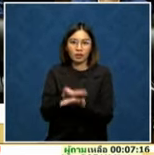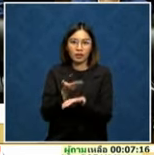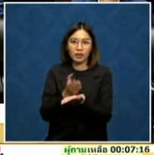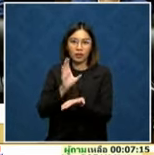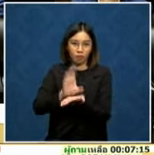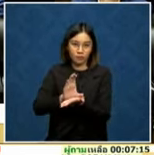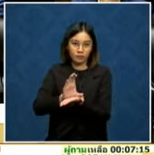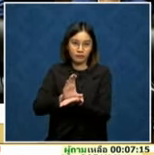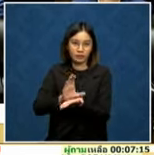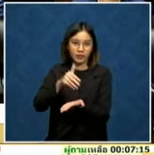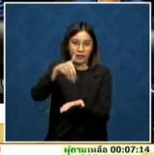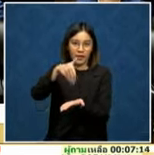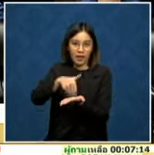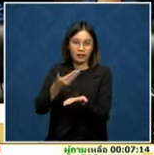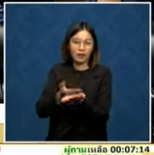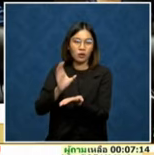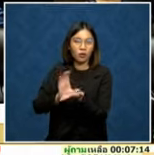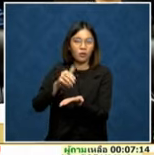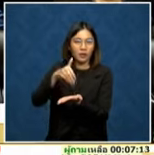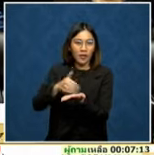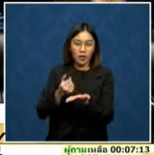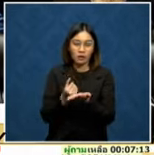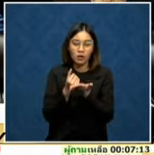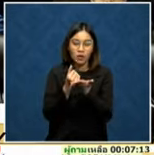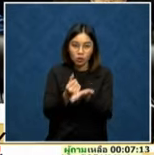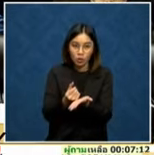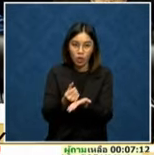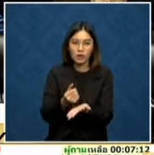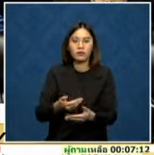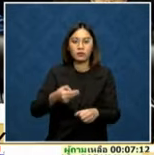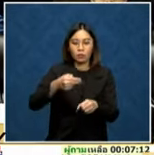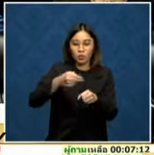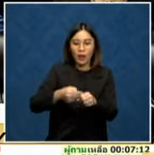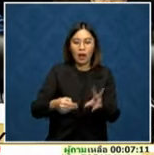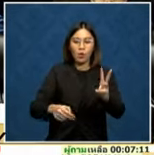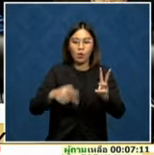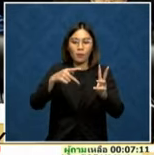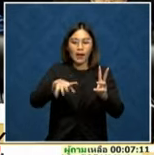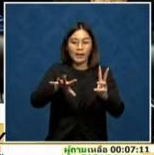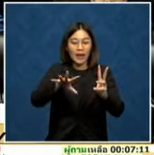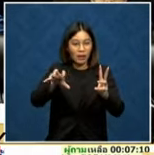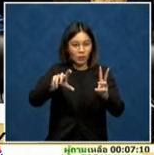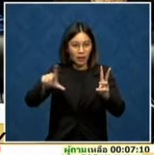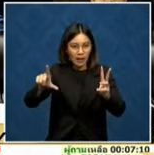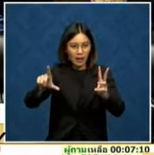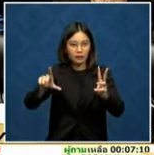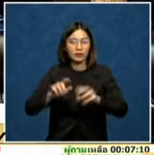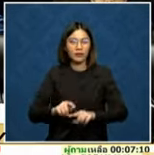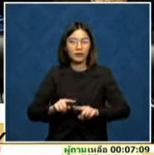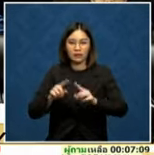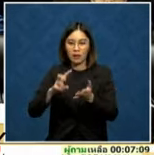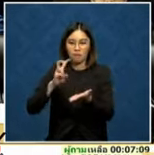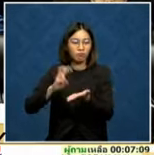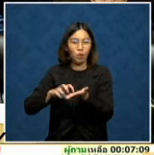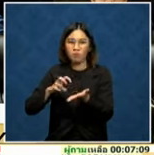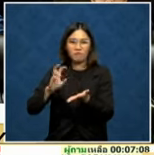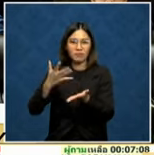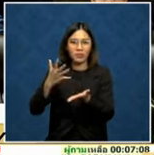างด้พิ์มการขบกลางปรยุงไม่ไดพระ saysแต่ทก็ไม่ไดใช